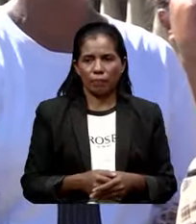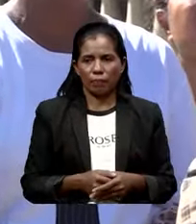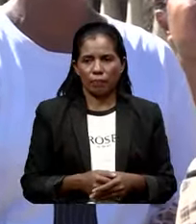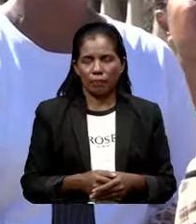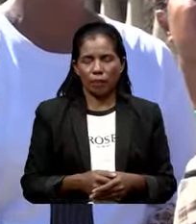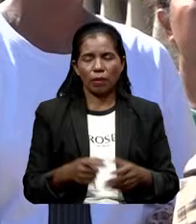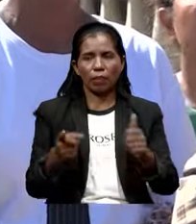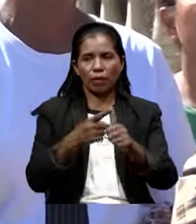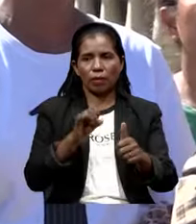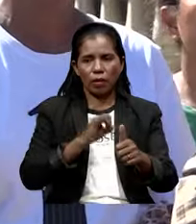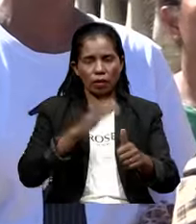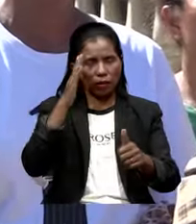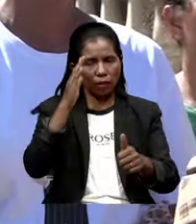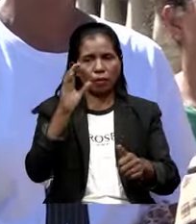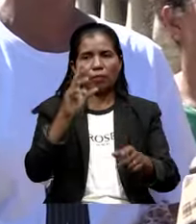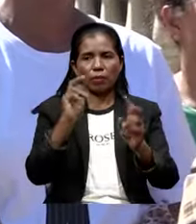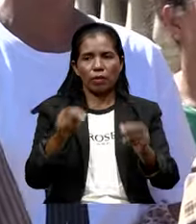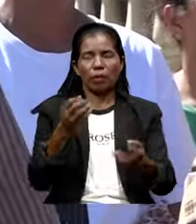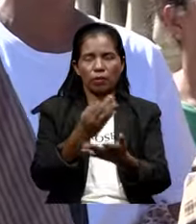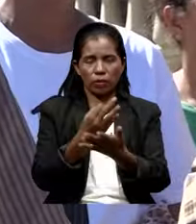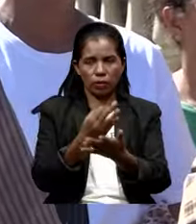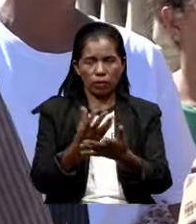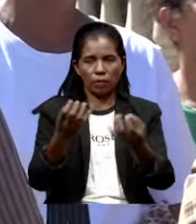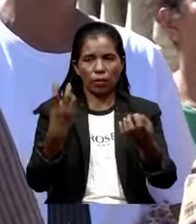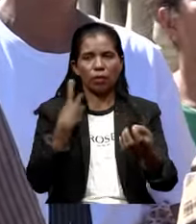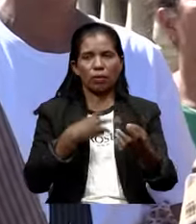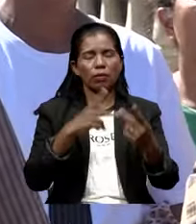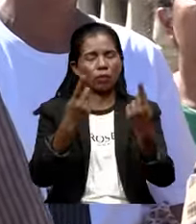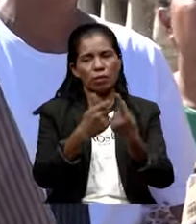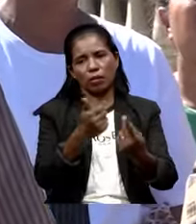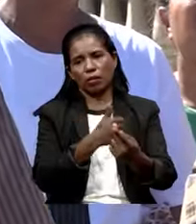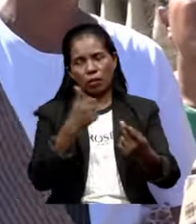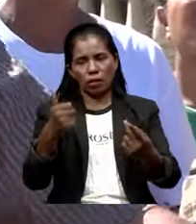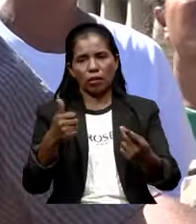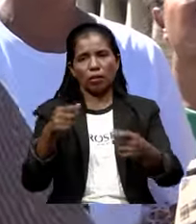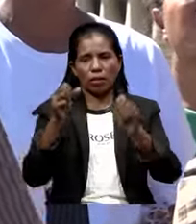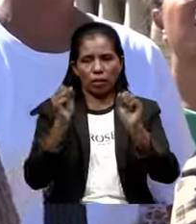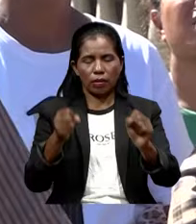ini soal ne audan kata sebel osa ne kom subsenti ita buka kompanya balun ne eksa aluga pare